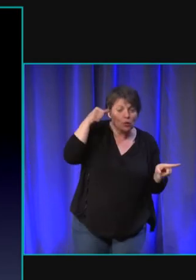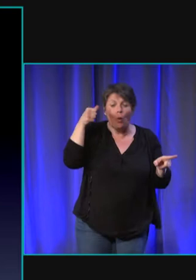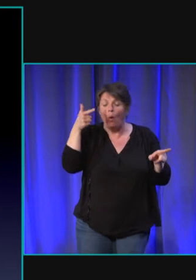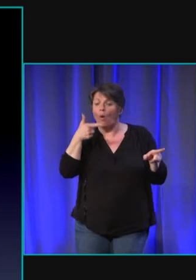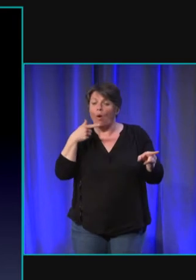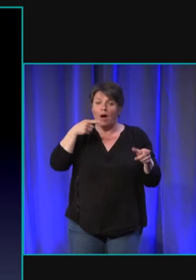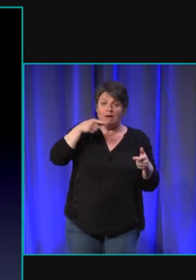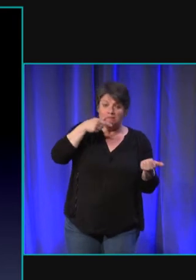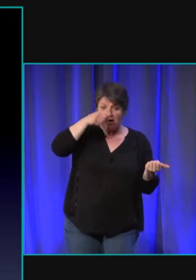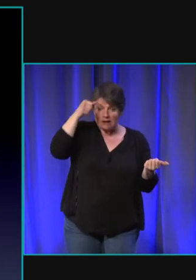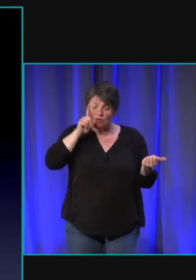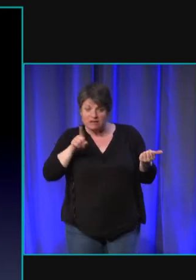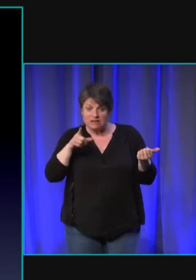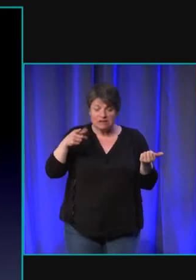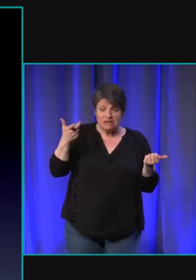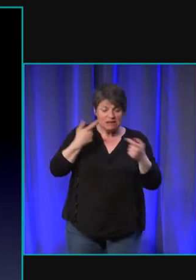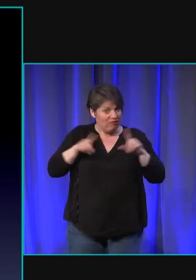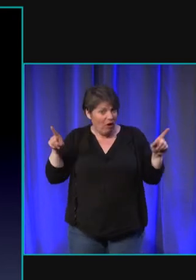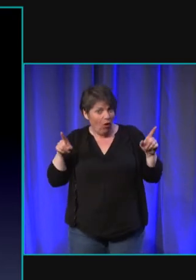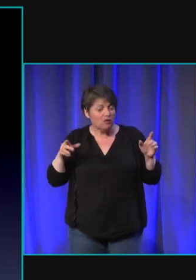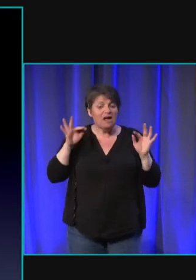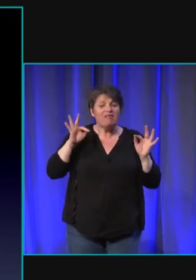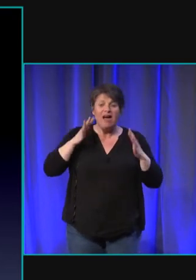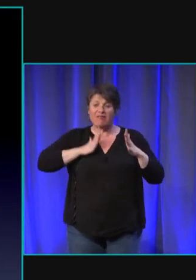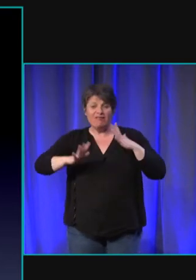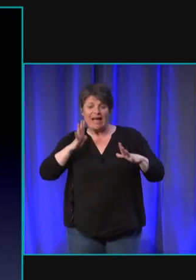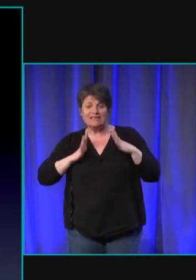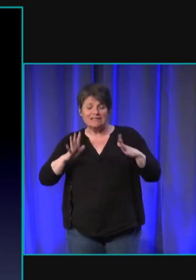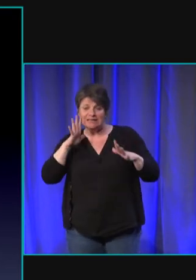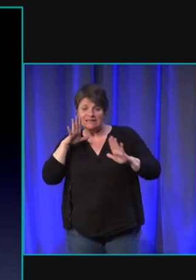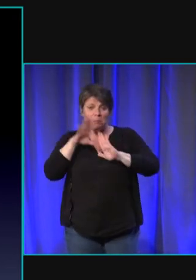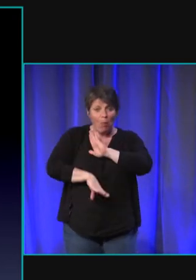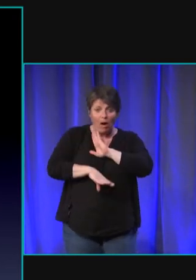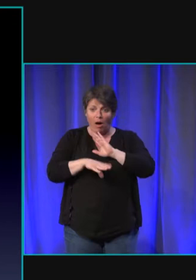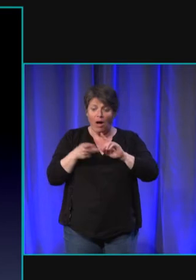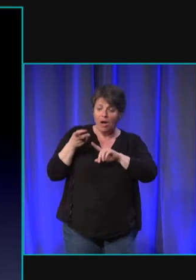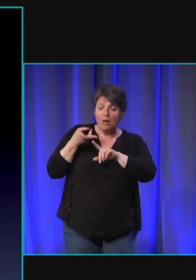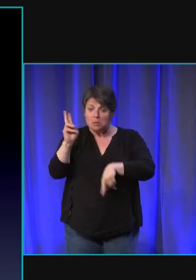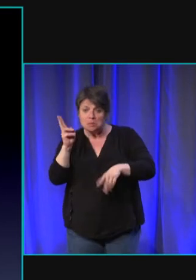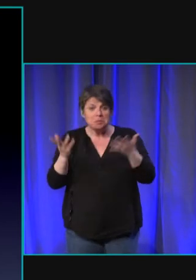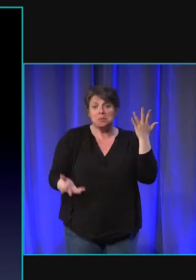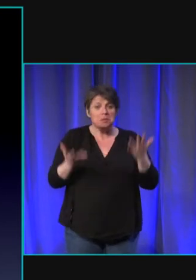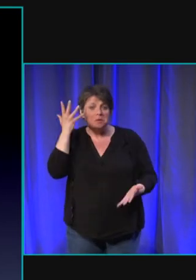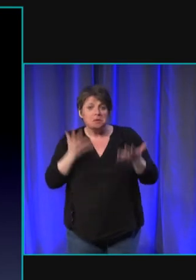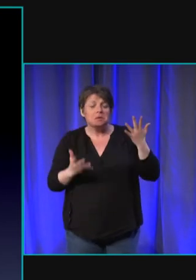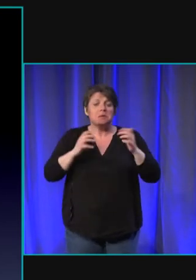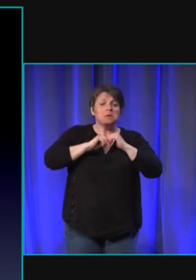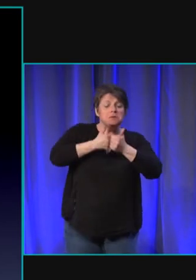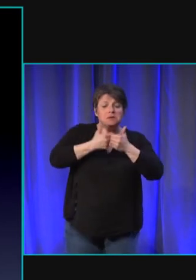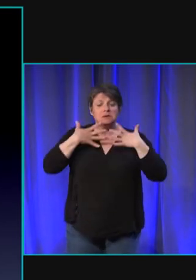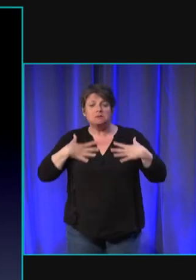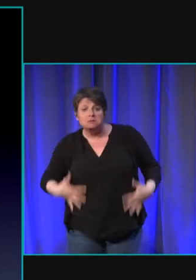du sexe dans la résistance à la fatigue, sur ce même type d'effort, en fonction du niveau de